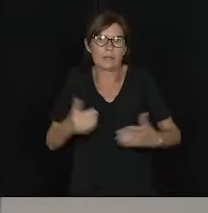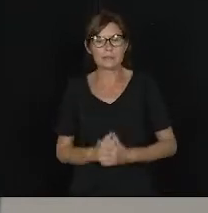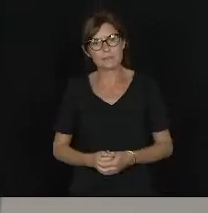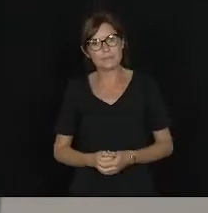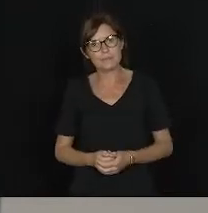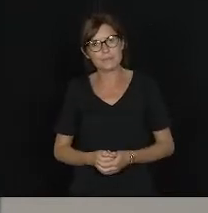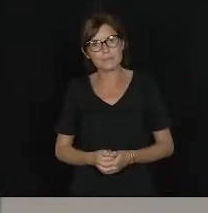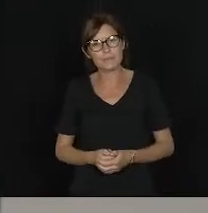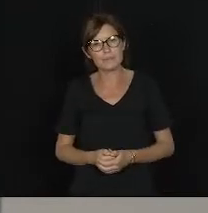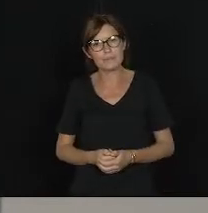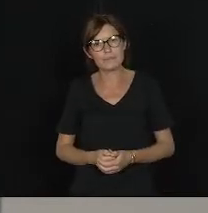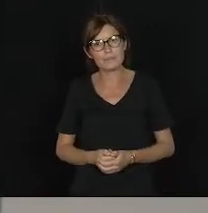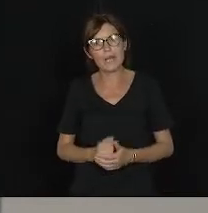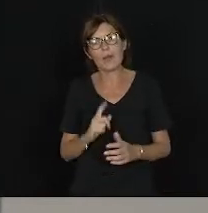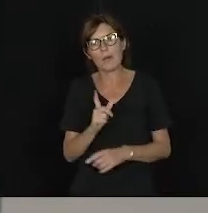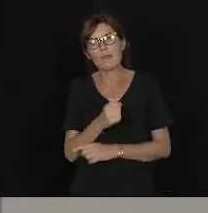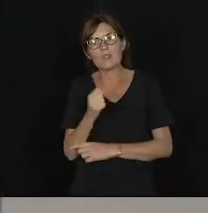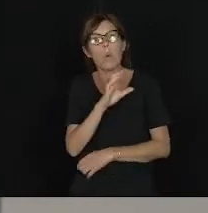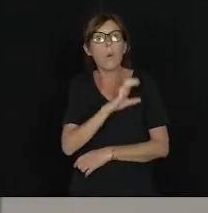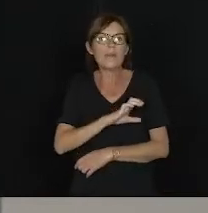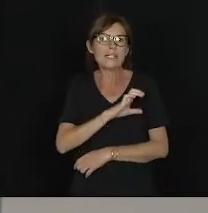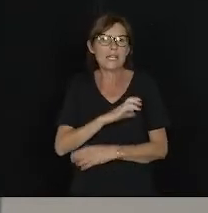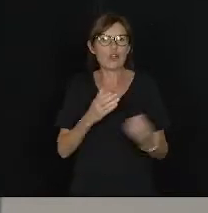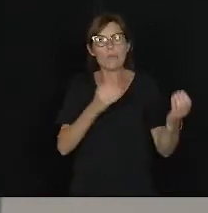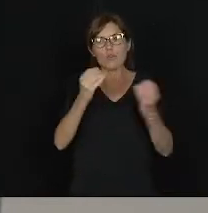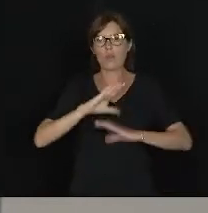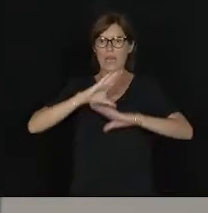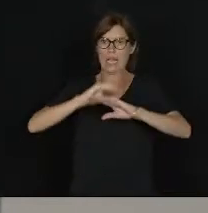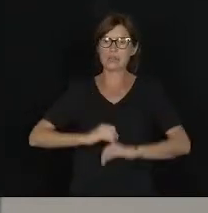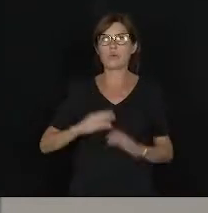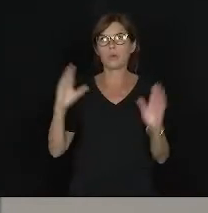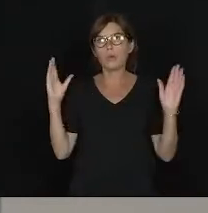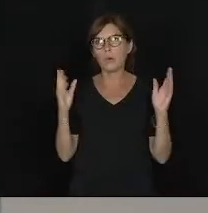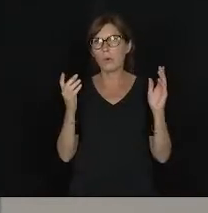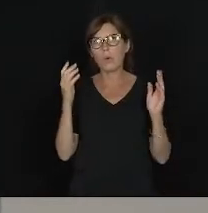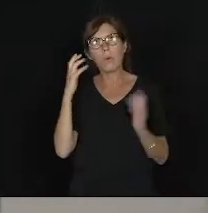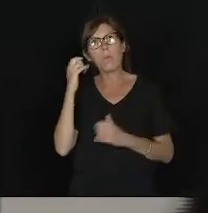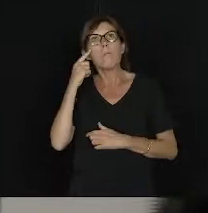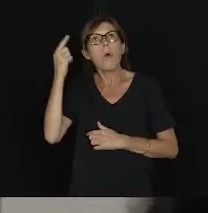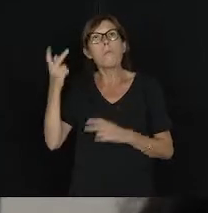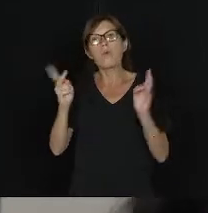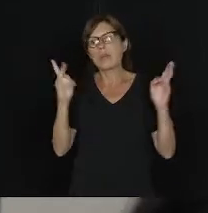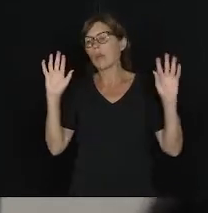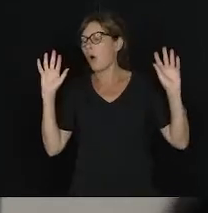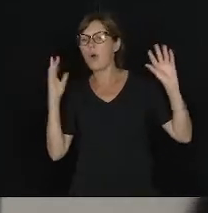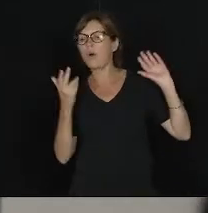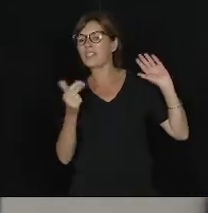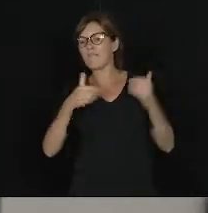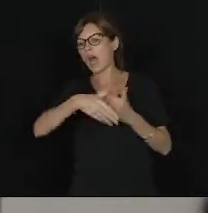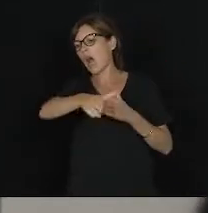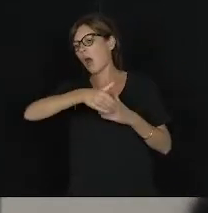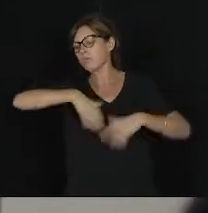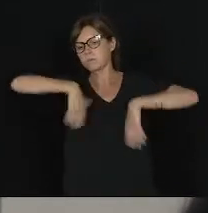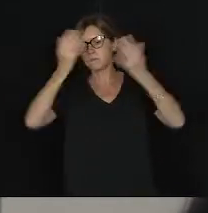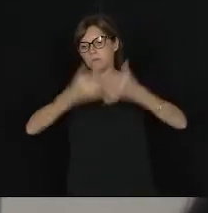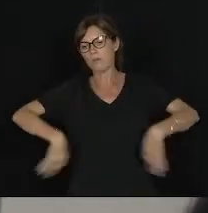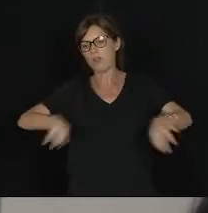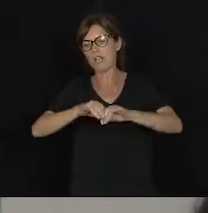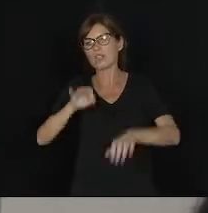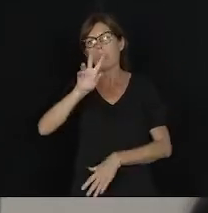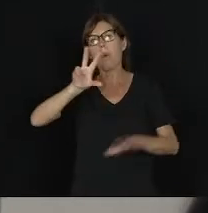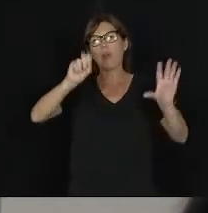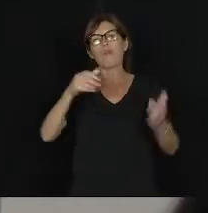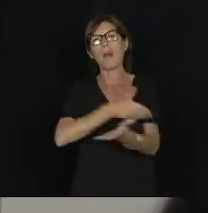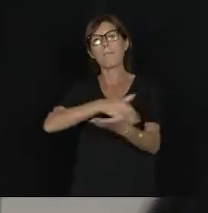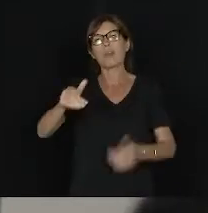Certes, on tente nerveusement ici ou là de se rassurer en se disant que finalement ce ne sera peut-être pas si terrible. Une nation de 80 millions de personnes ne peut